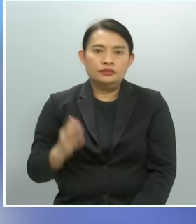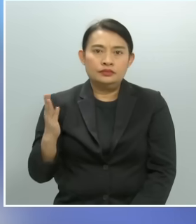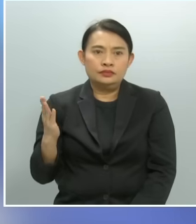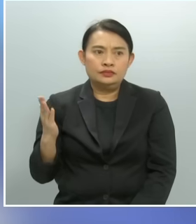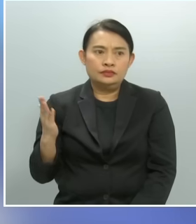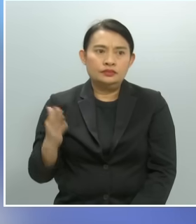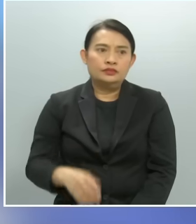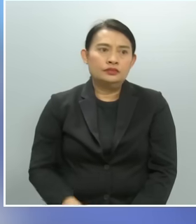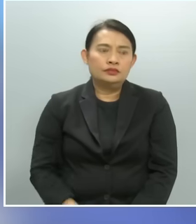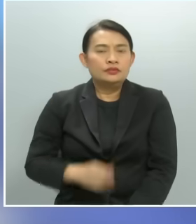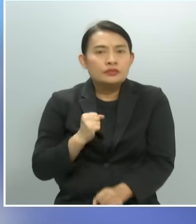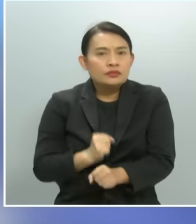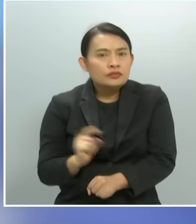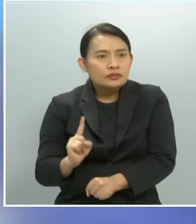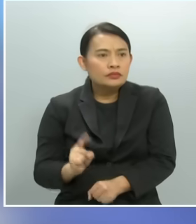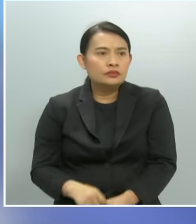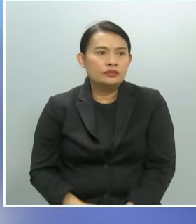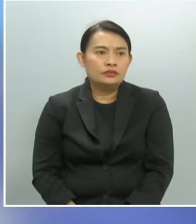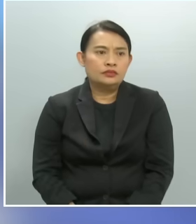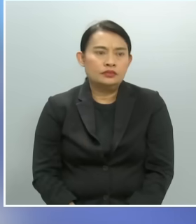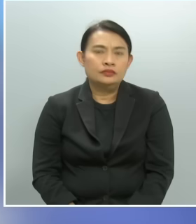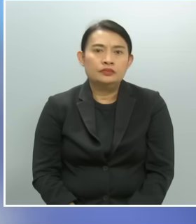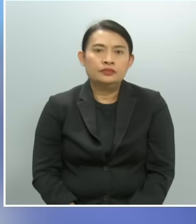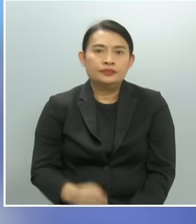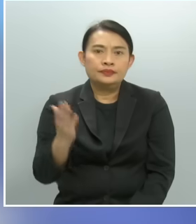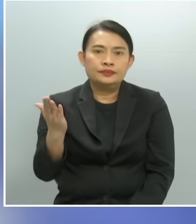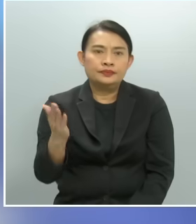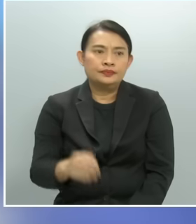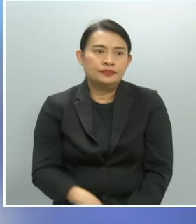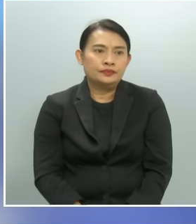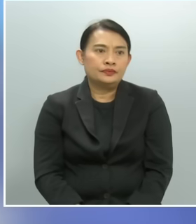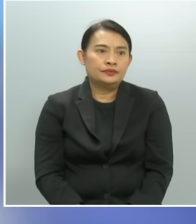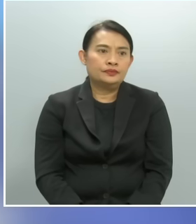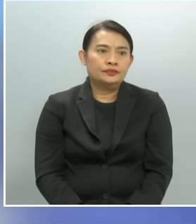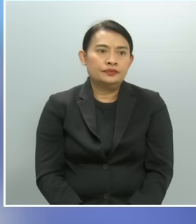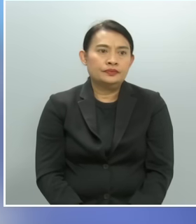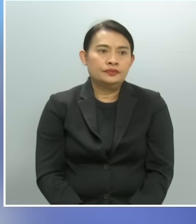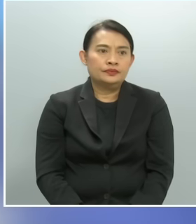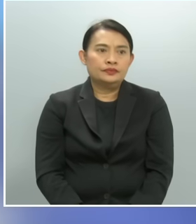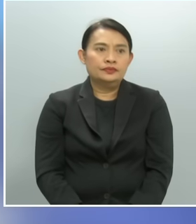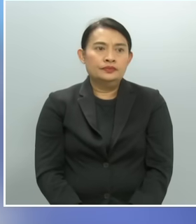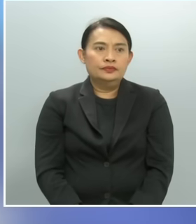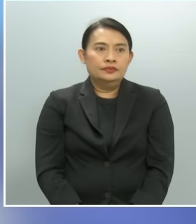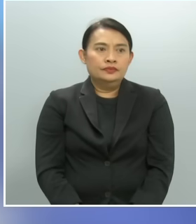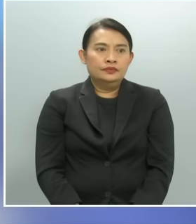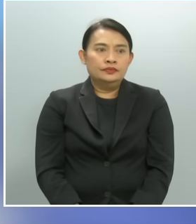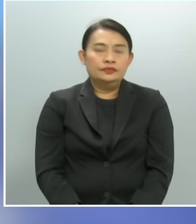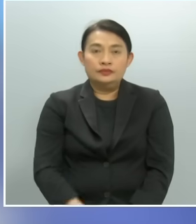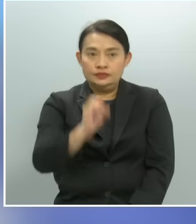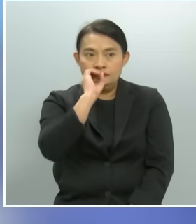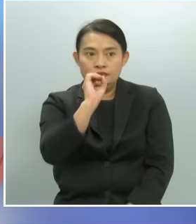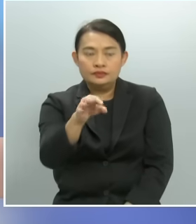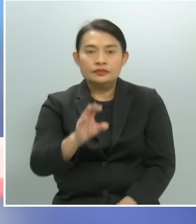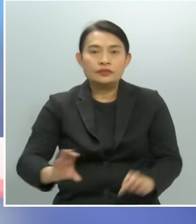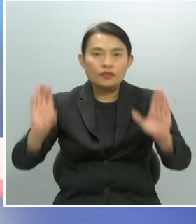ทำยังไงล่ะทีนี้เนี่ยฮะหนำซ้ำนะครับเห็นก็บอกว่ามีภาพถ่าย